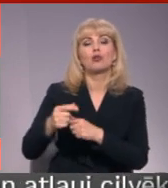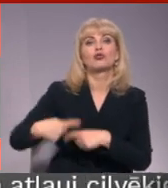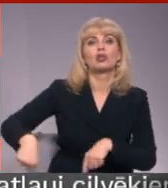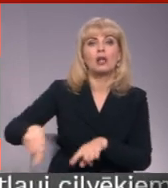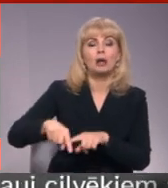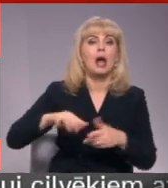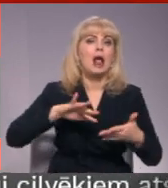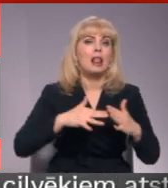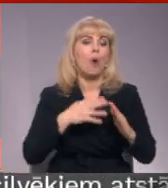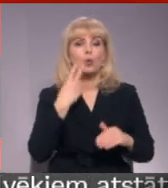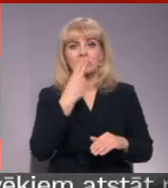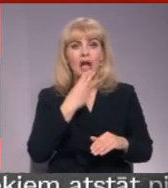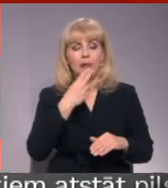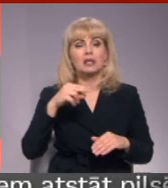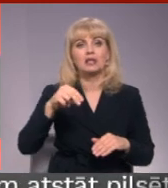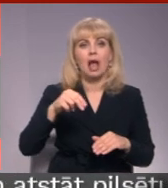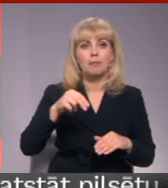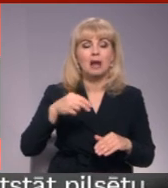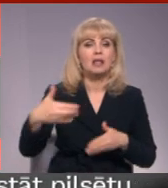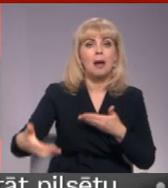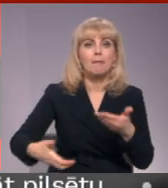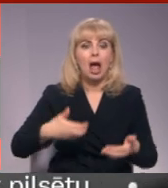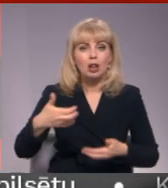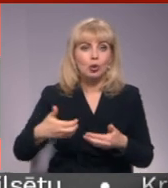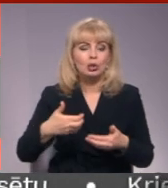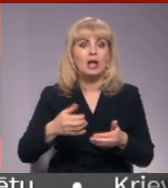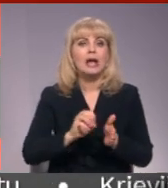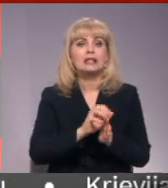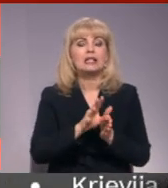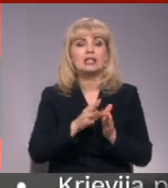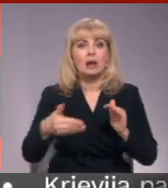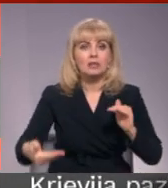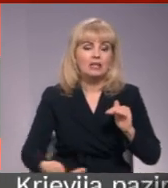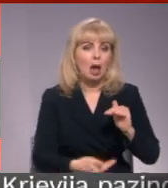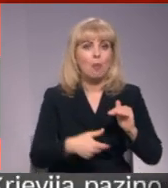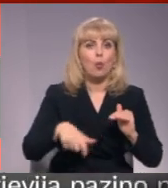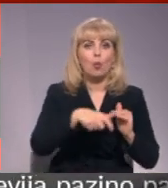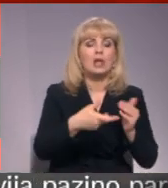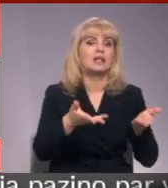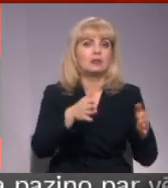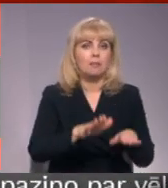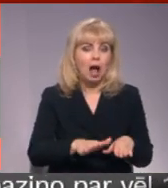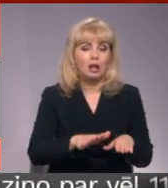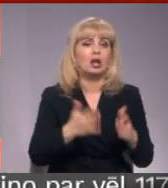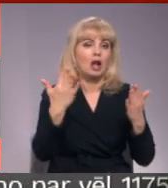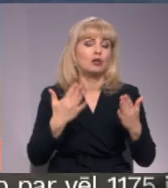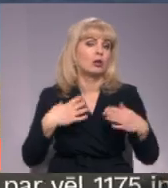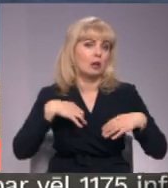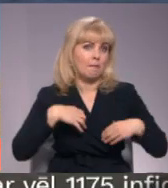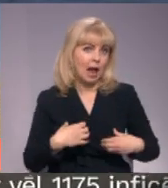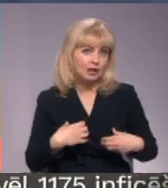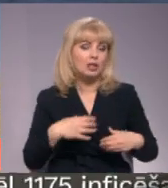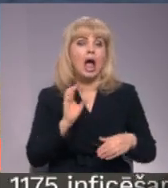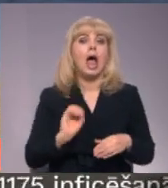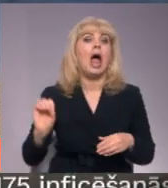ir lauksaimniecības zemes, melorācija, sistēmas visas zem ūdens paliek un rezultāts ļoti bēdīgs.